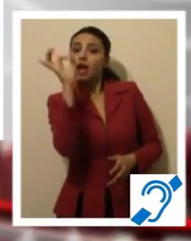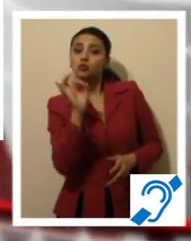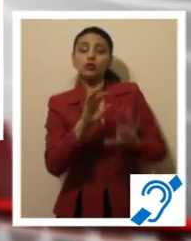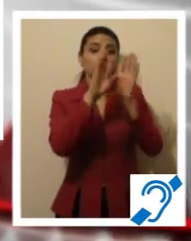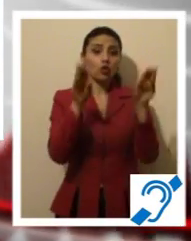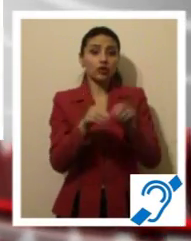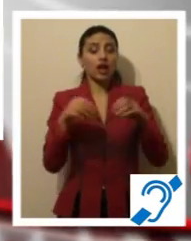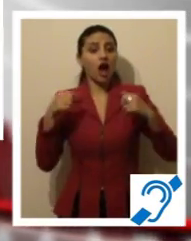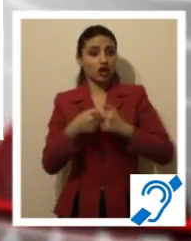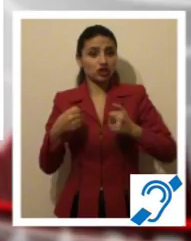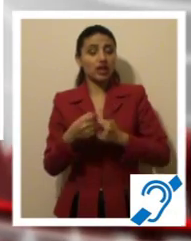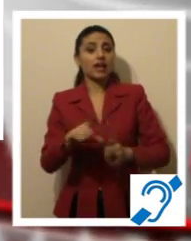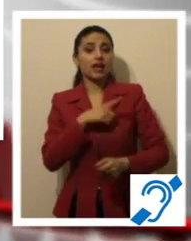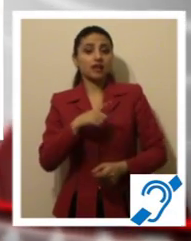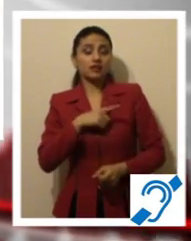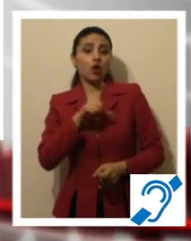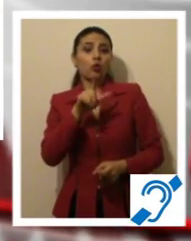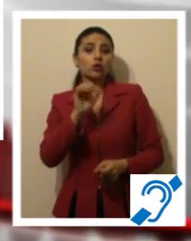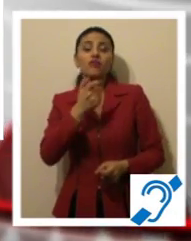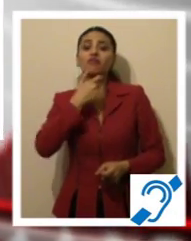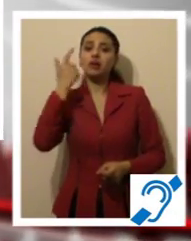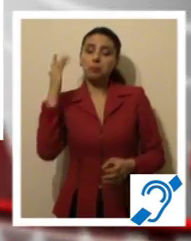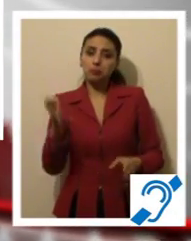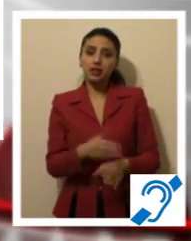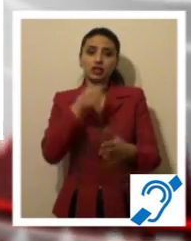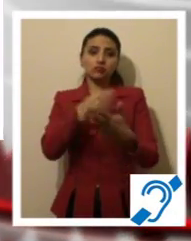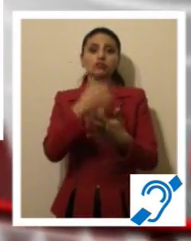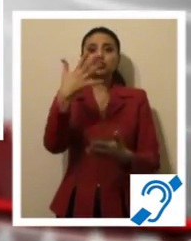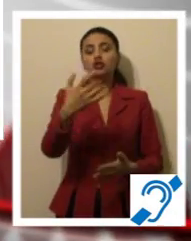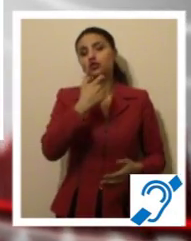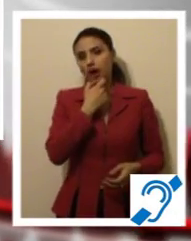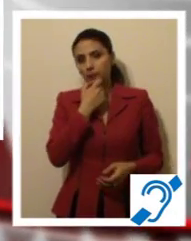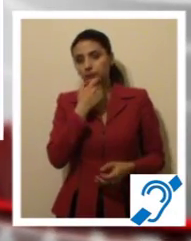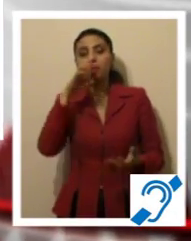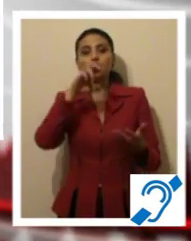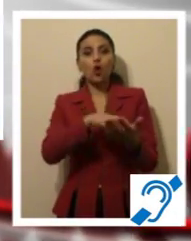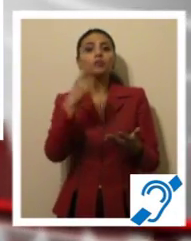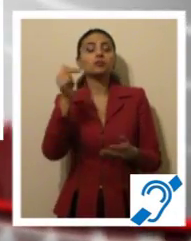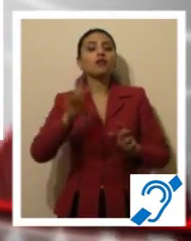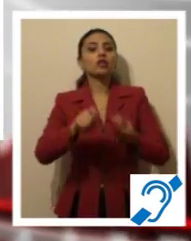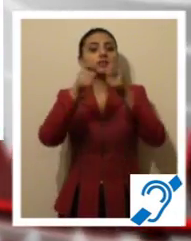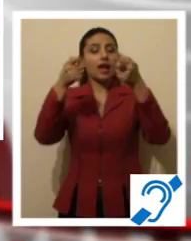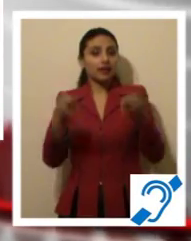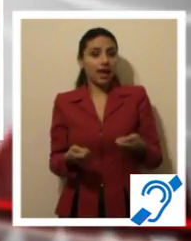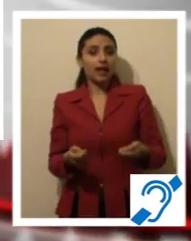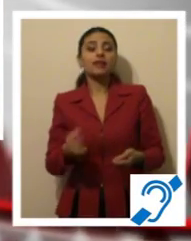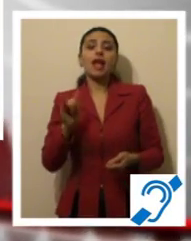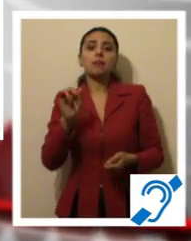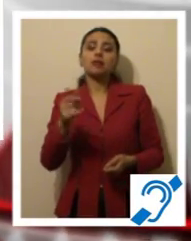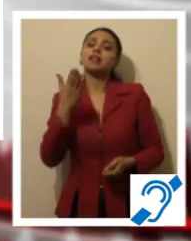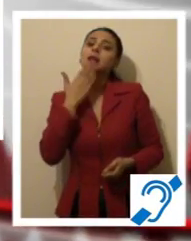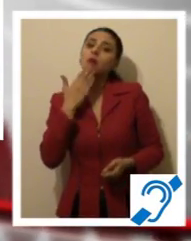totalul accidentaților sunt lucrători cu vechime de până la 5 ani. În anul 2015 au încheiat incapacitatea temporară de